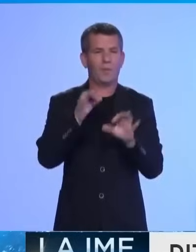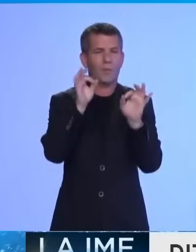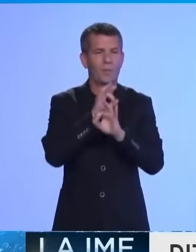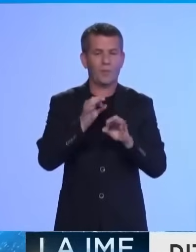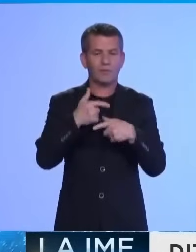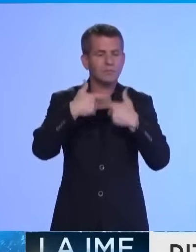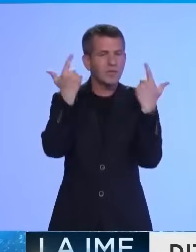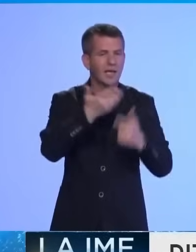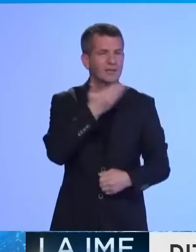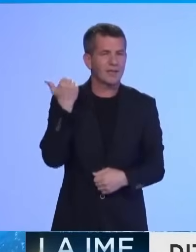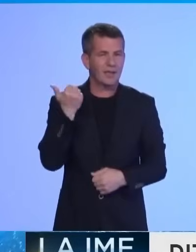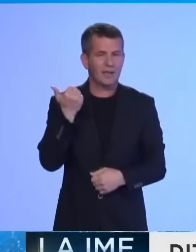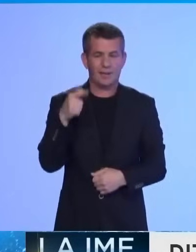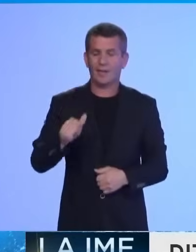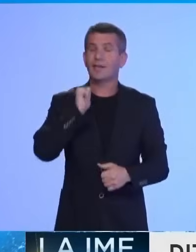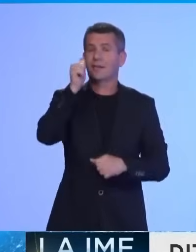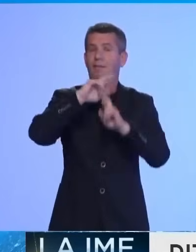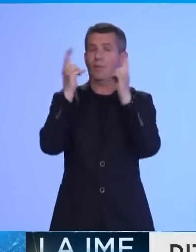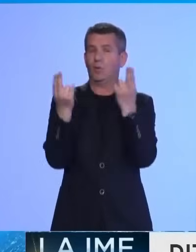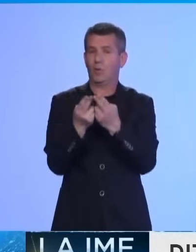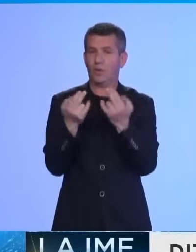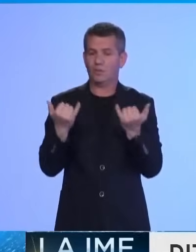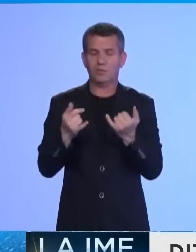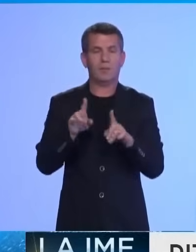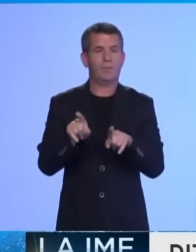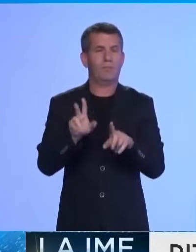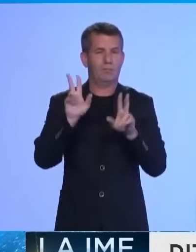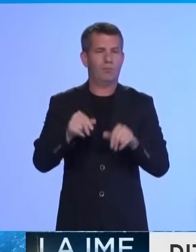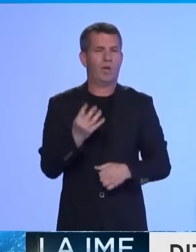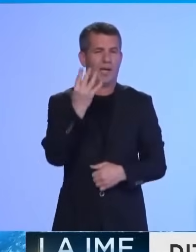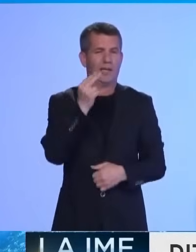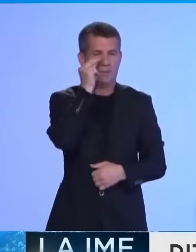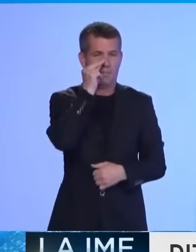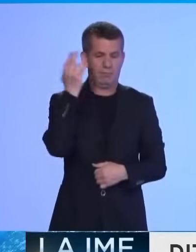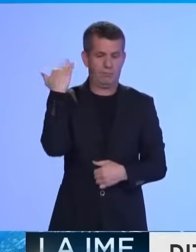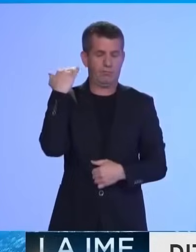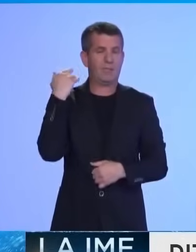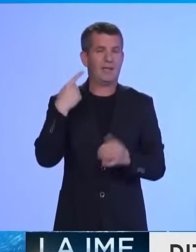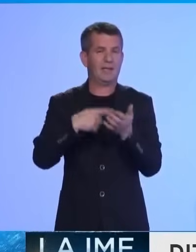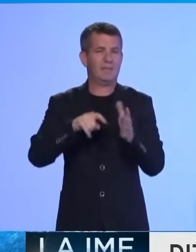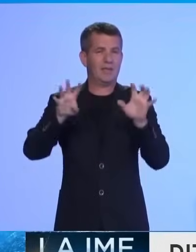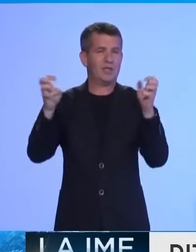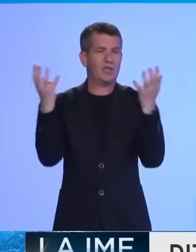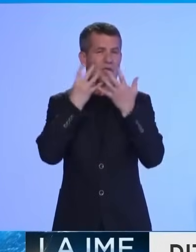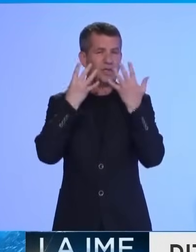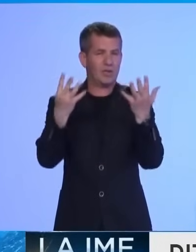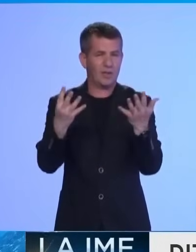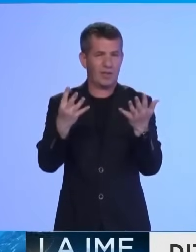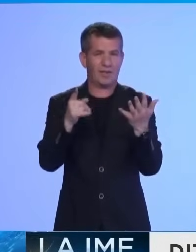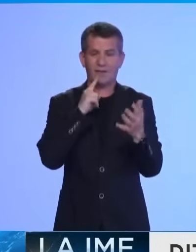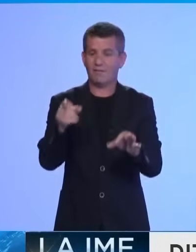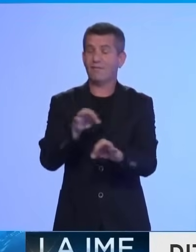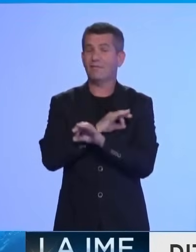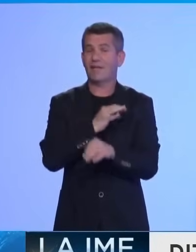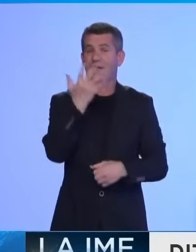padefinuar. Dita botërore e zjarrfikësve ka nisur shënohet çdo 4 maj në vitin 1999. Pas vdekjes së